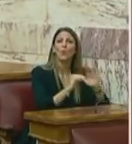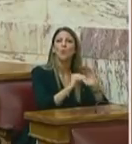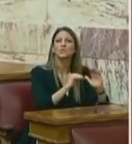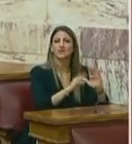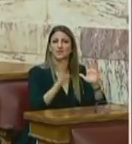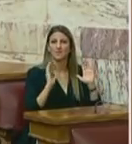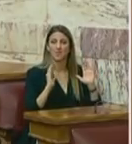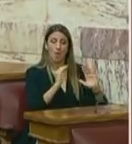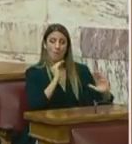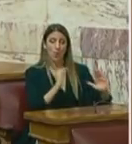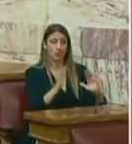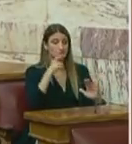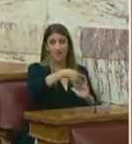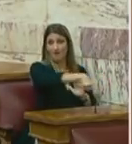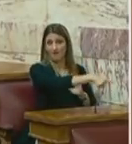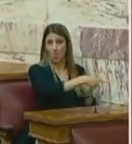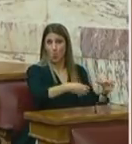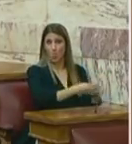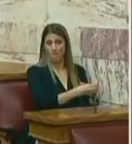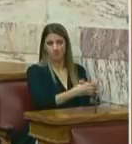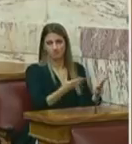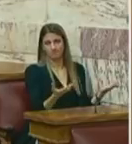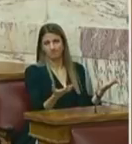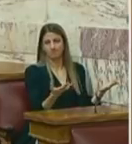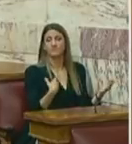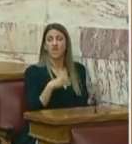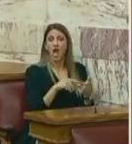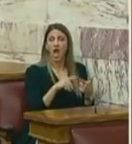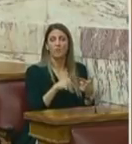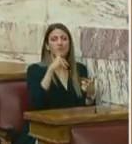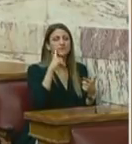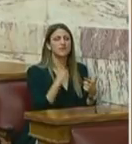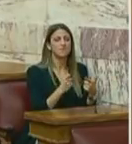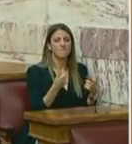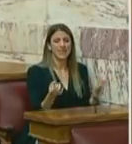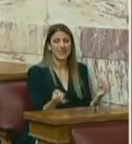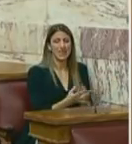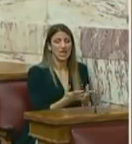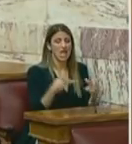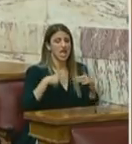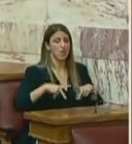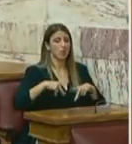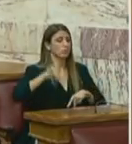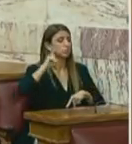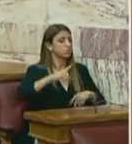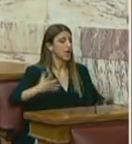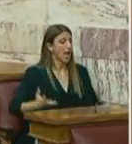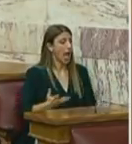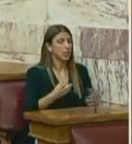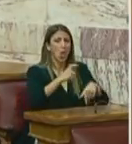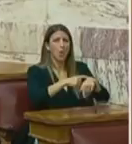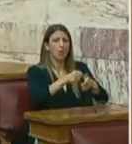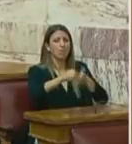κυρίως για τον εαυτό του. Φρόντισε να ορίσει σύντομες παραγραφές για τα ποινικά αδικήματα. Φρόντισε